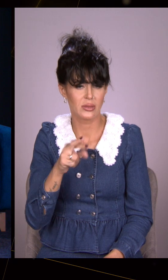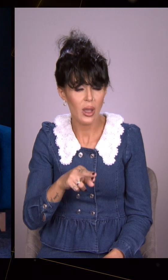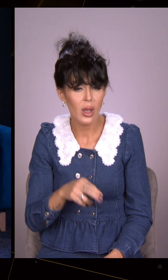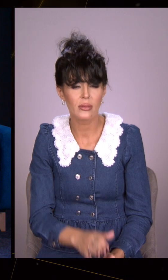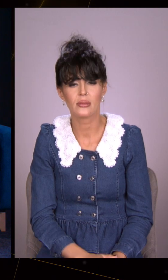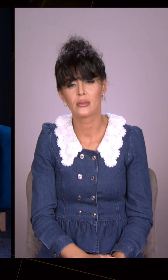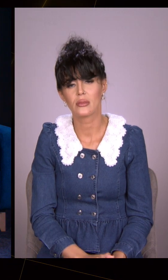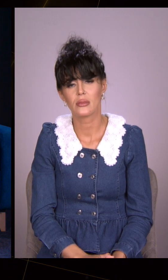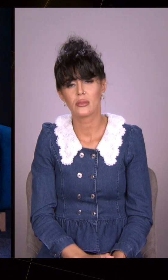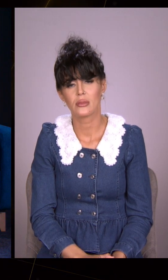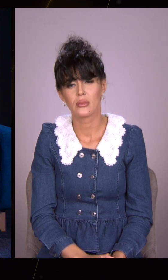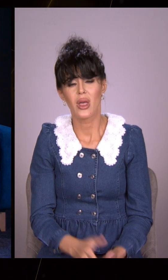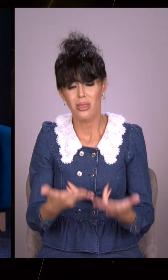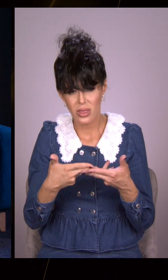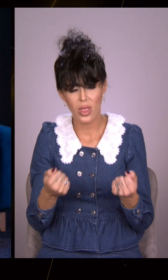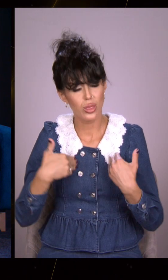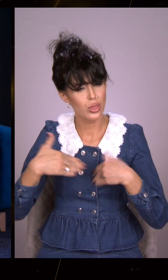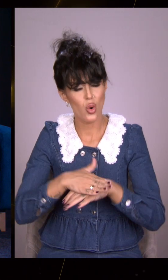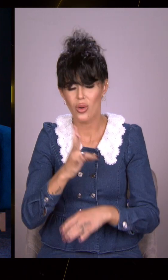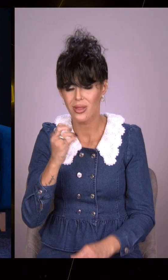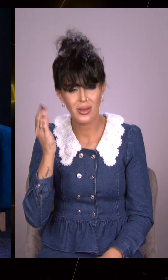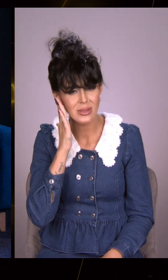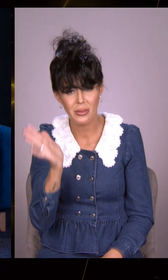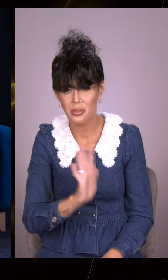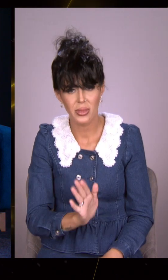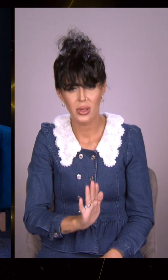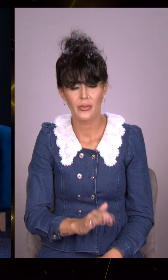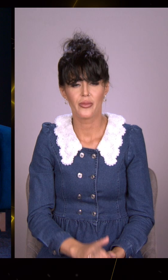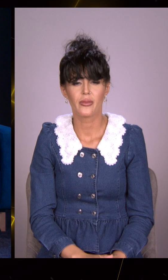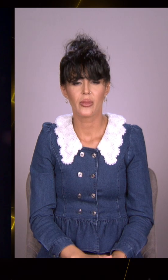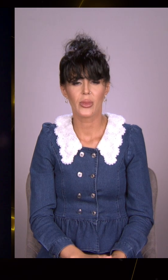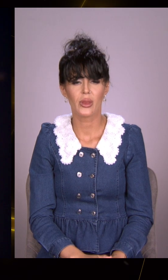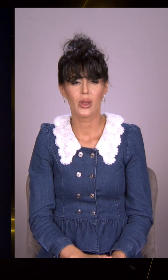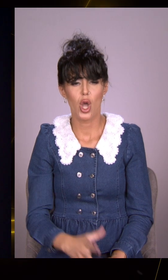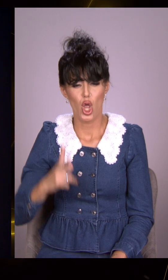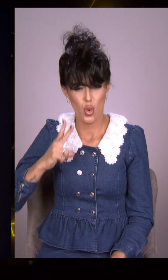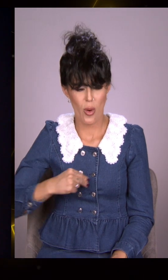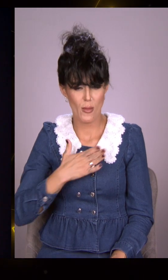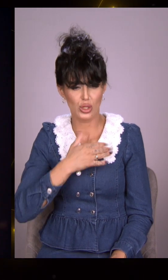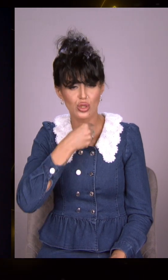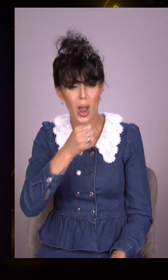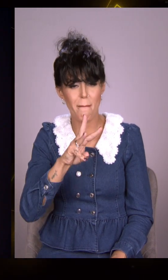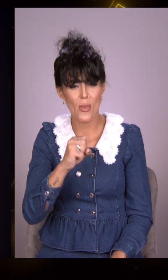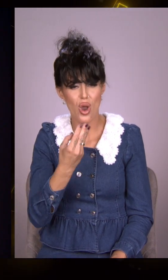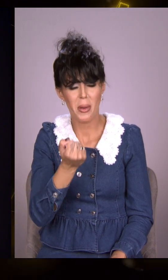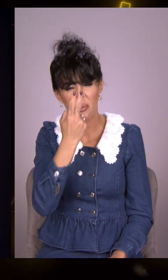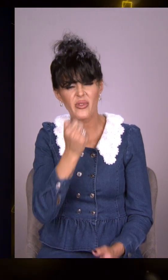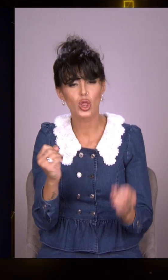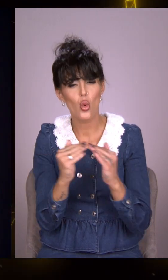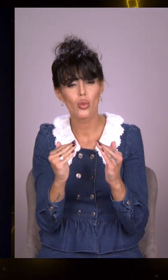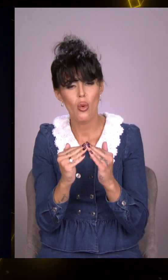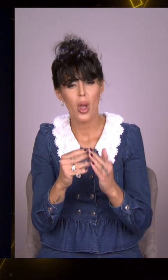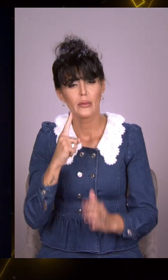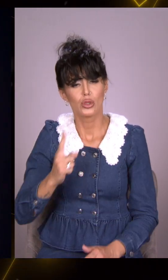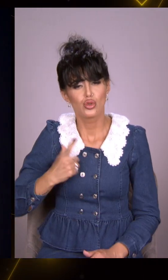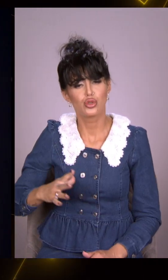Звісно, цілу ніч ніхто не спав. Машуня – домашня дитина. Вона все время кричала, Настя прийде,